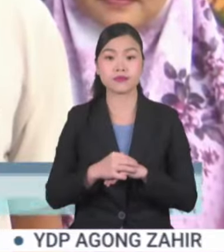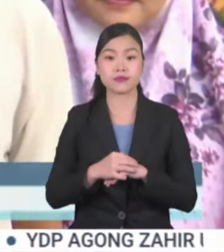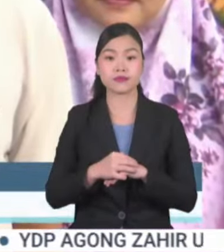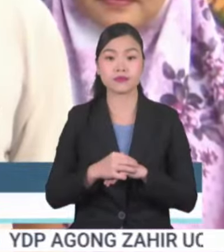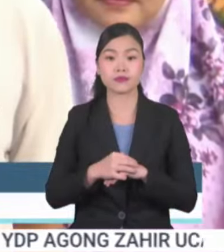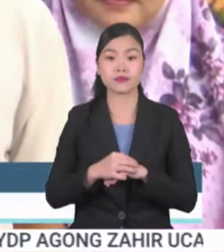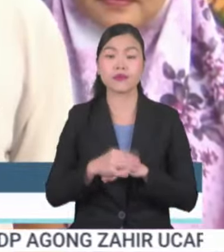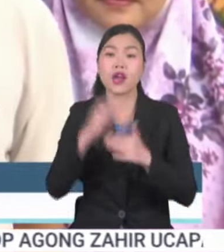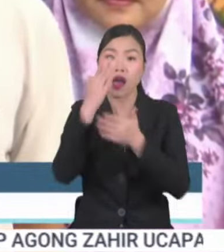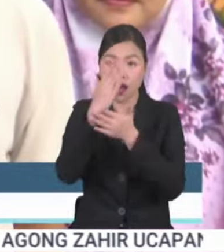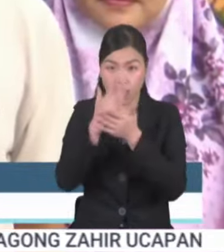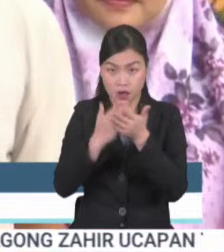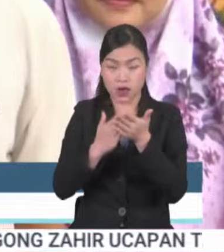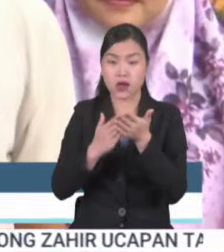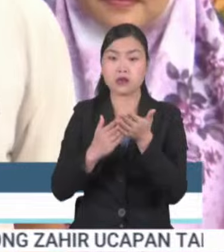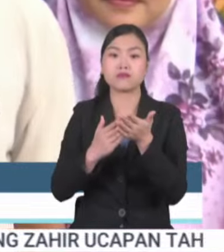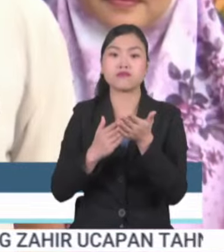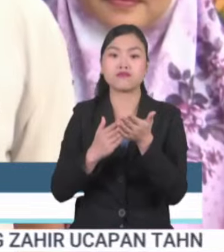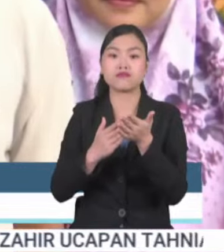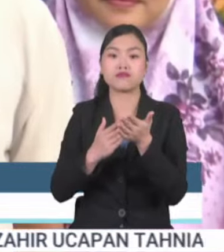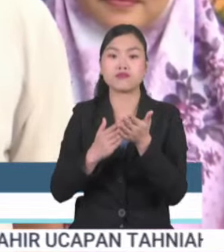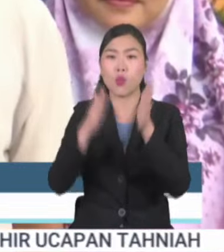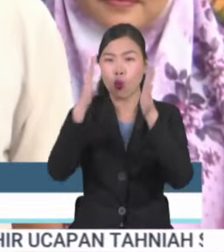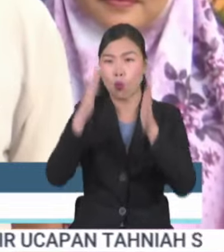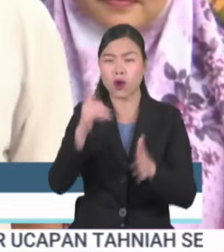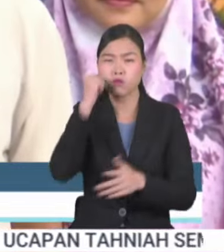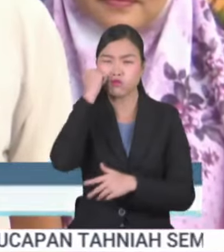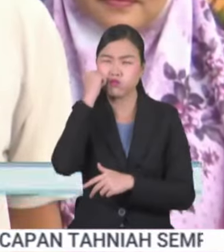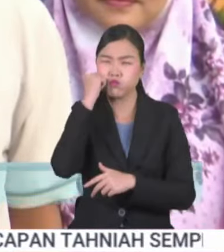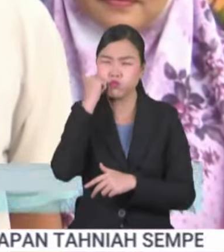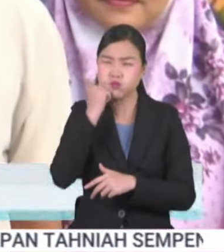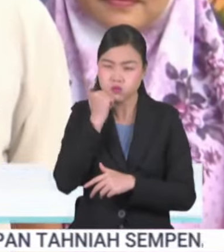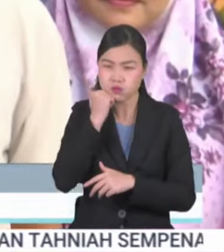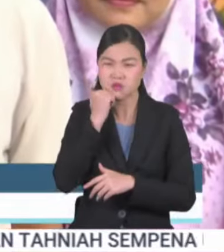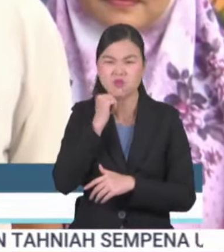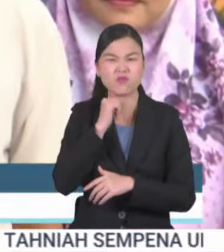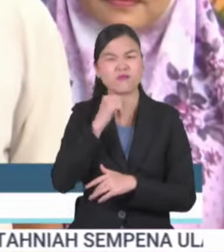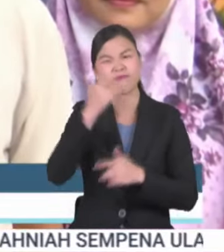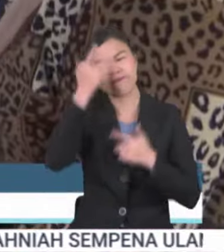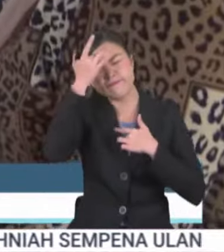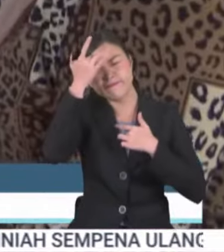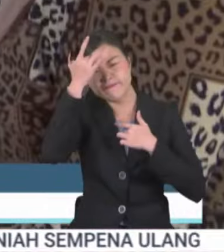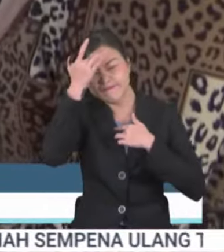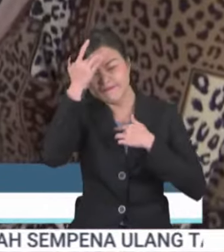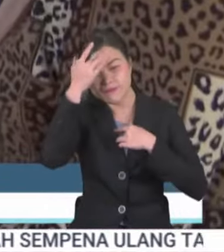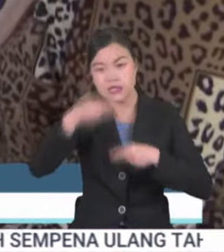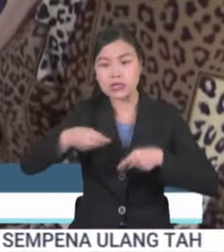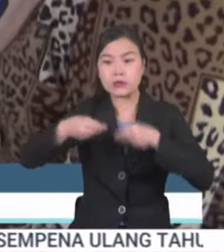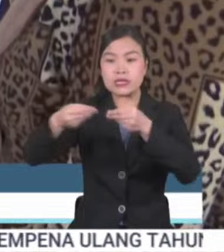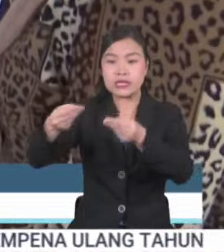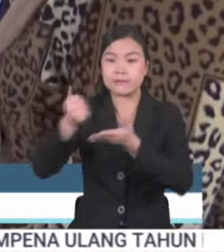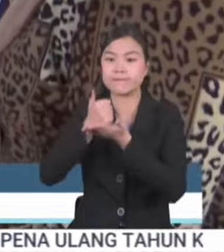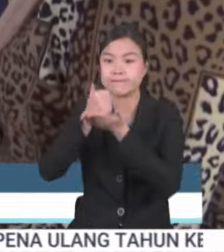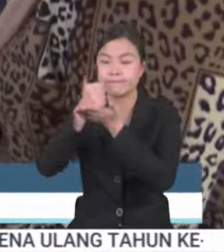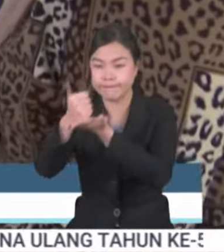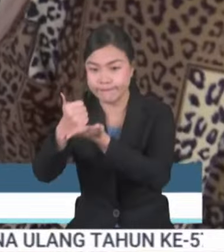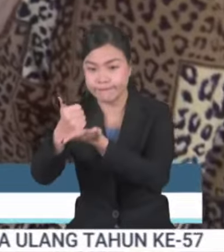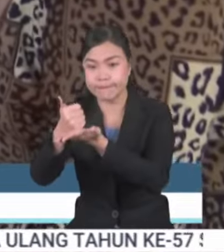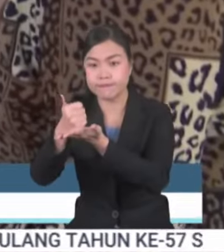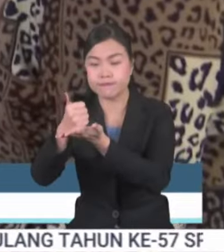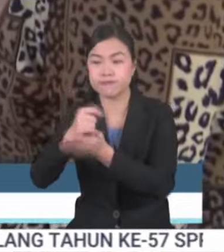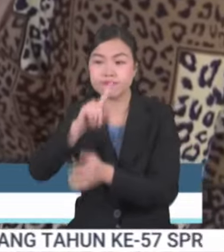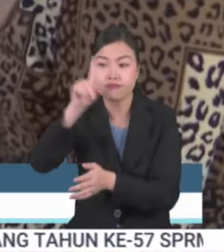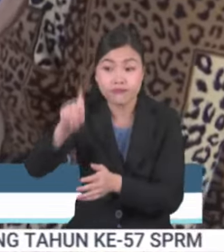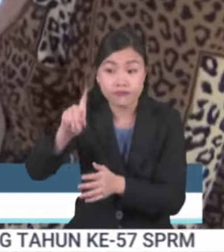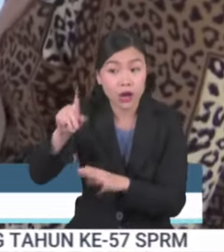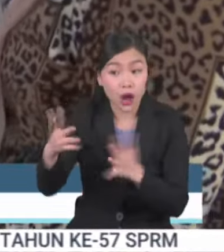Terdapat beberapa warga emas yang kurang sihat. Kita menyampaikan sedikit bantuan dan bertanya